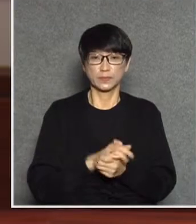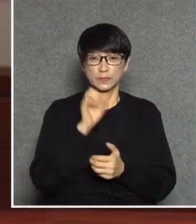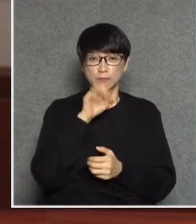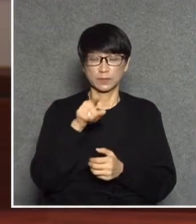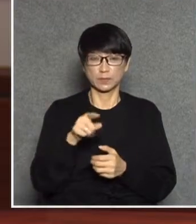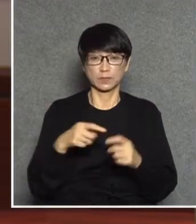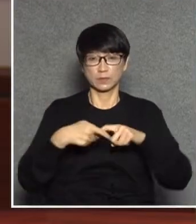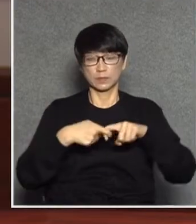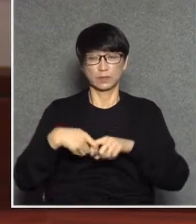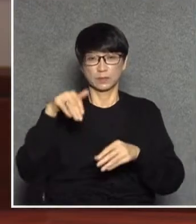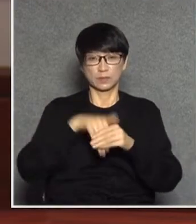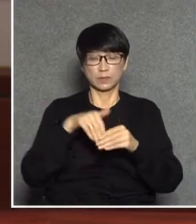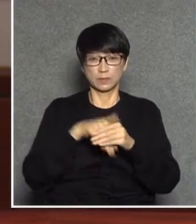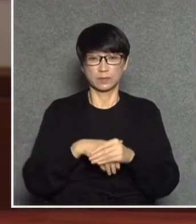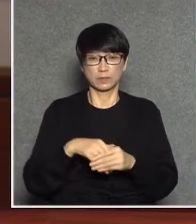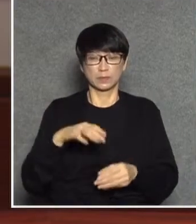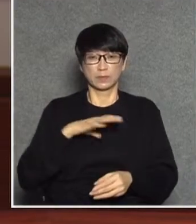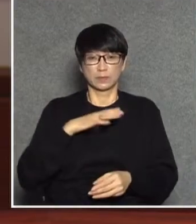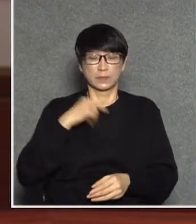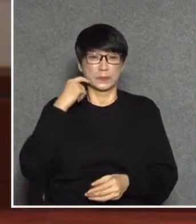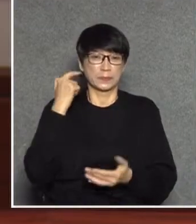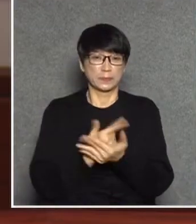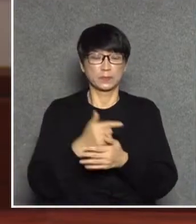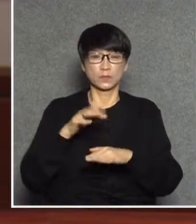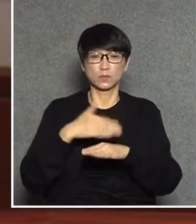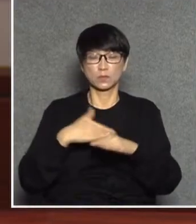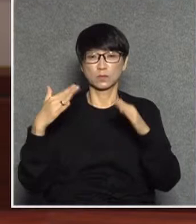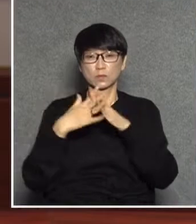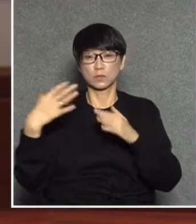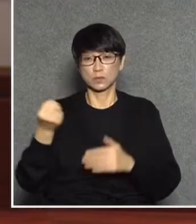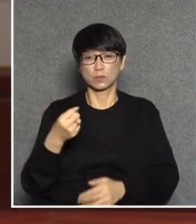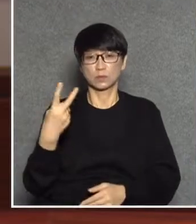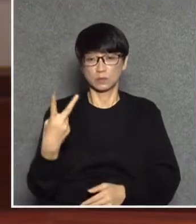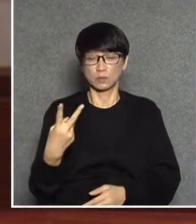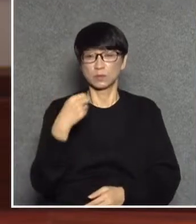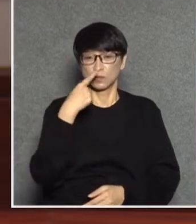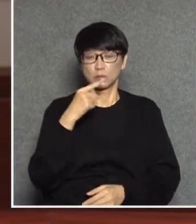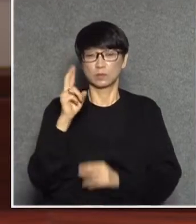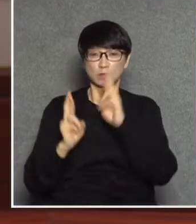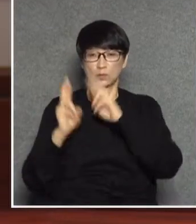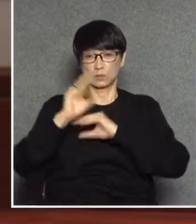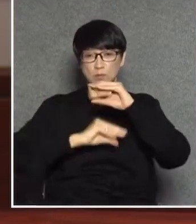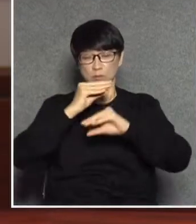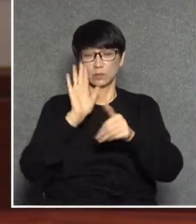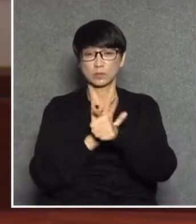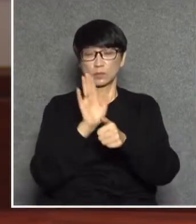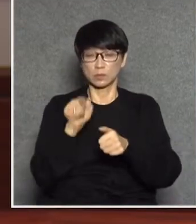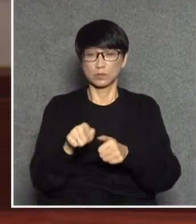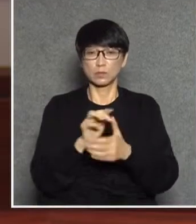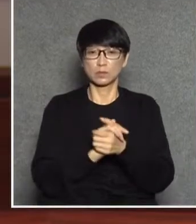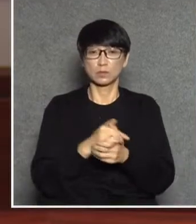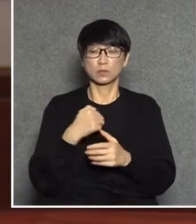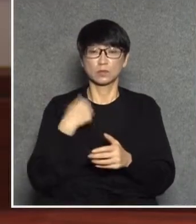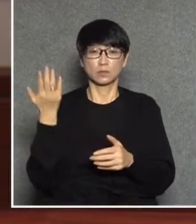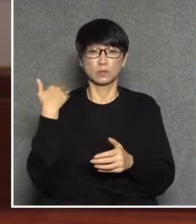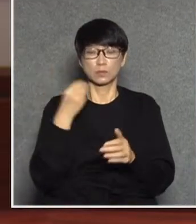標問題，個情況係更加嚴重。剛才兩位局長不斷講就話，市建局會係提供協助。其實我有一個個案咧，就喺